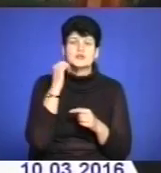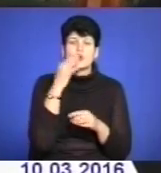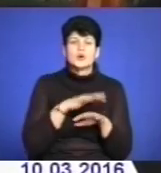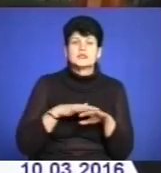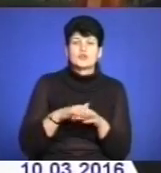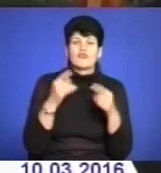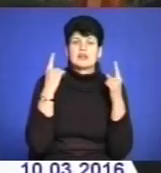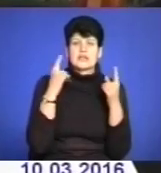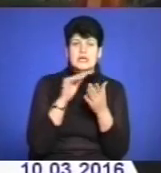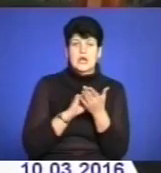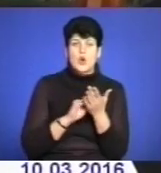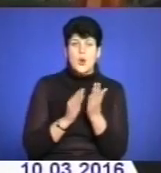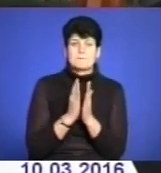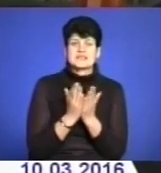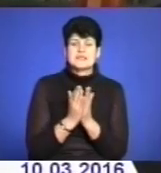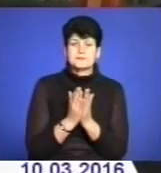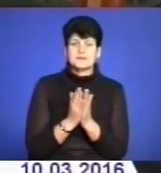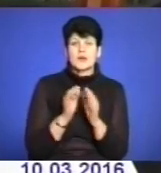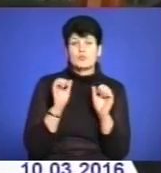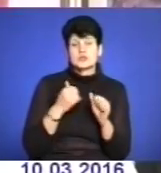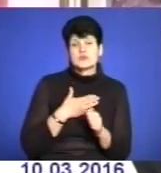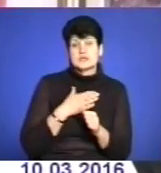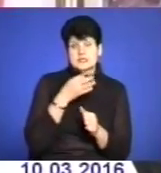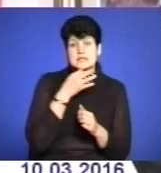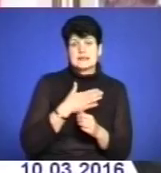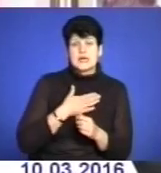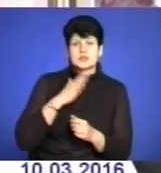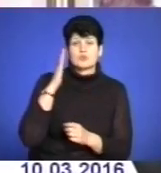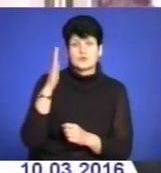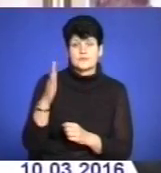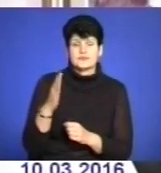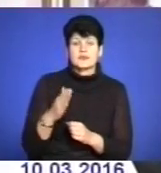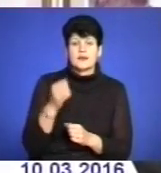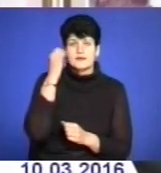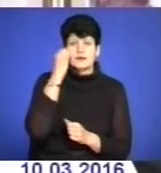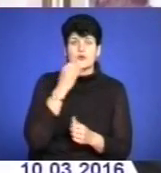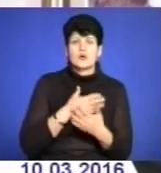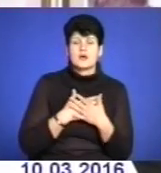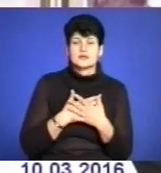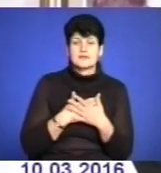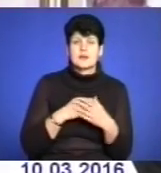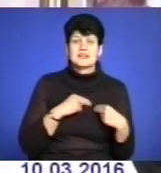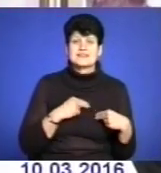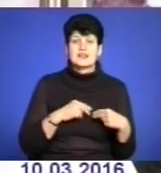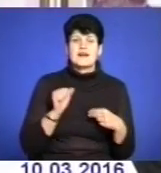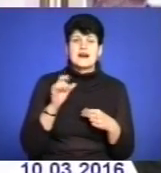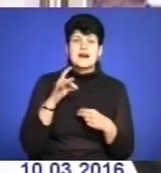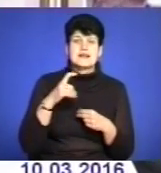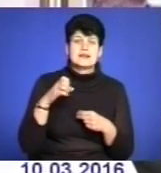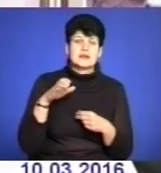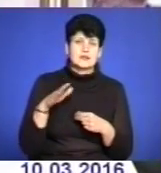великий кобзар, можна сказати, наш пророк. Дякую активності працівників архіву, тому